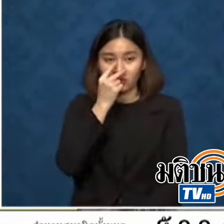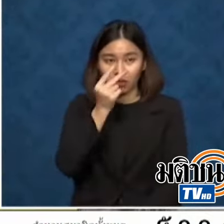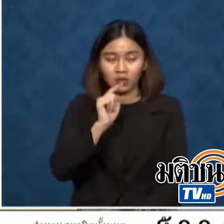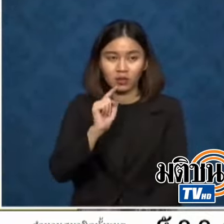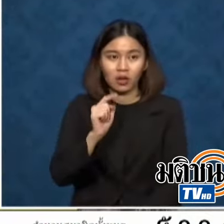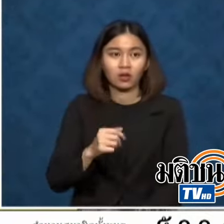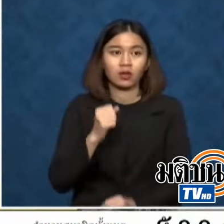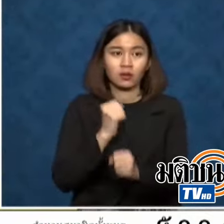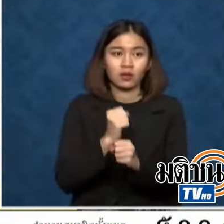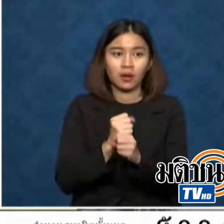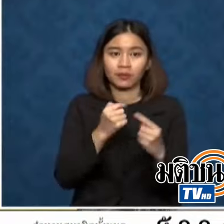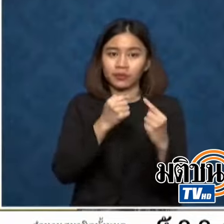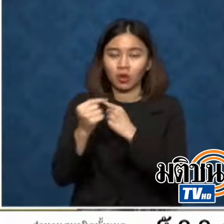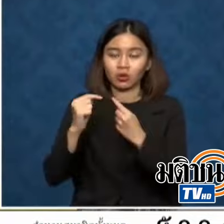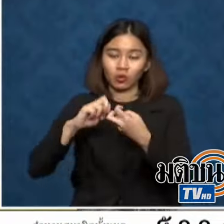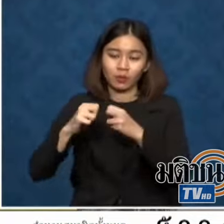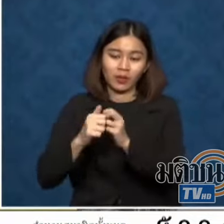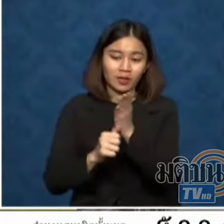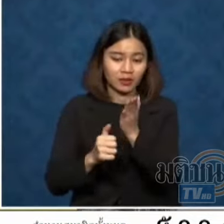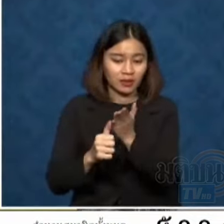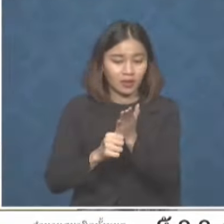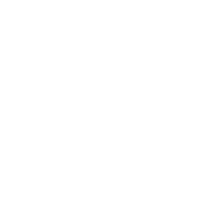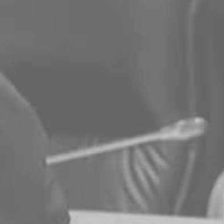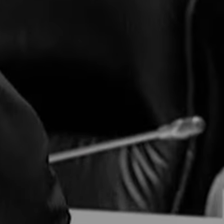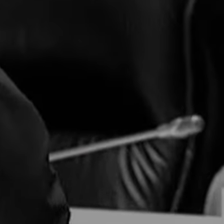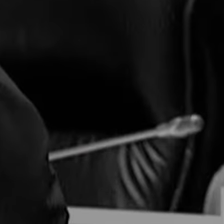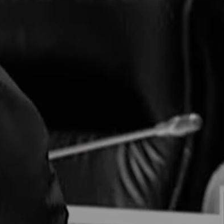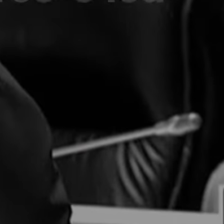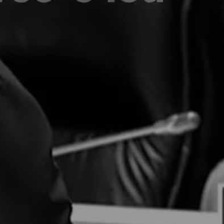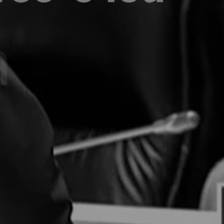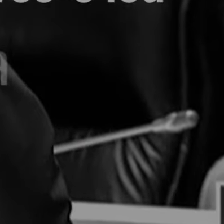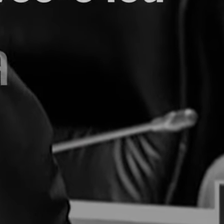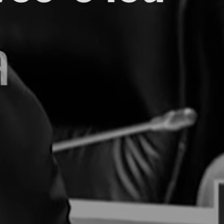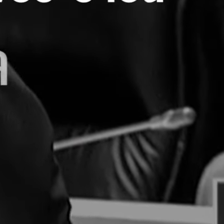ว่าสิ่งที่จะต้องเอาไปทำต่อในการแก้ไขปัญหาพวกนี้คือ